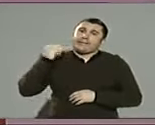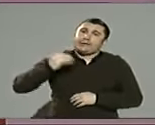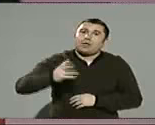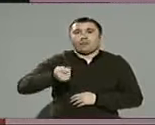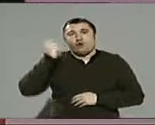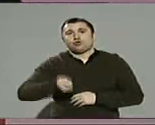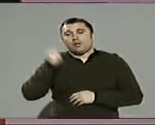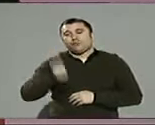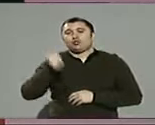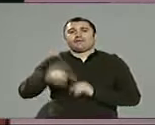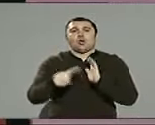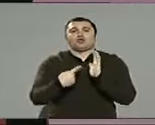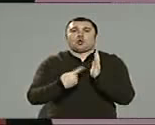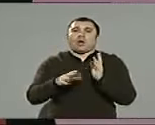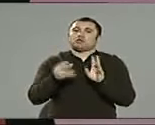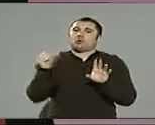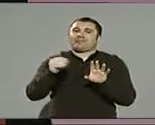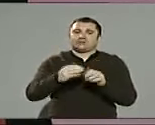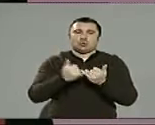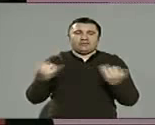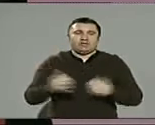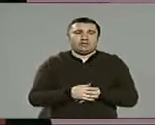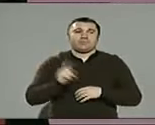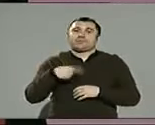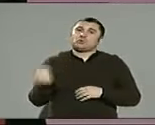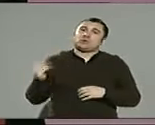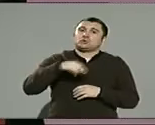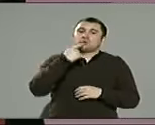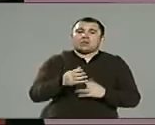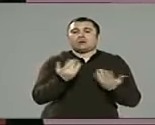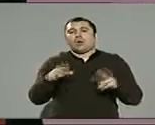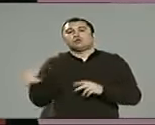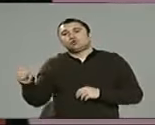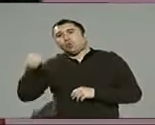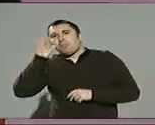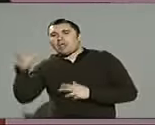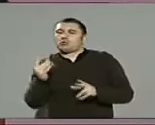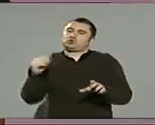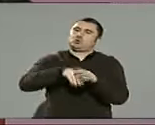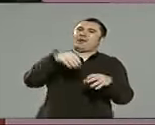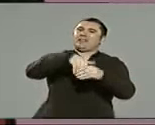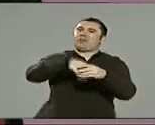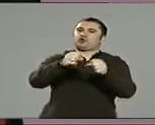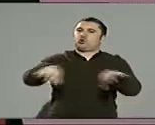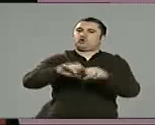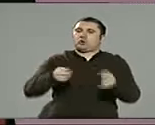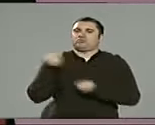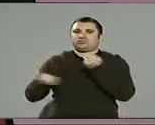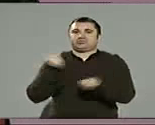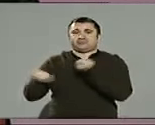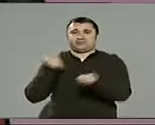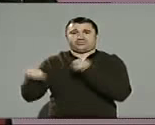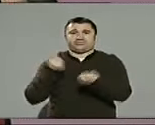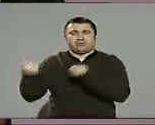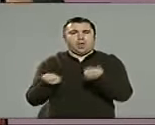wir eine Steuersubvention schützen sollen, dann noch sagen, was wir zusätzlich bei Bildung und Infrastruktur ausgeben sollen, aber nie einen